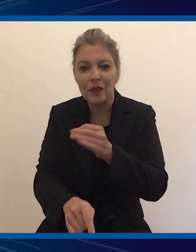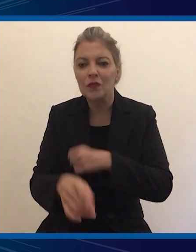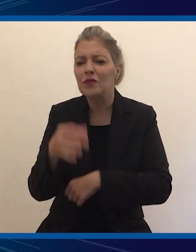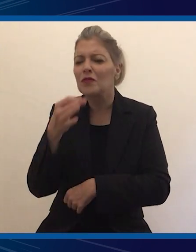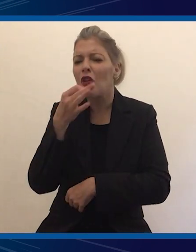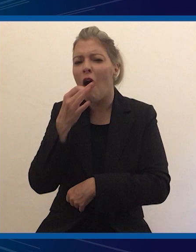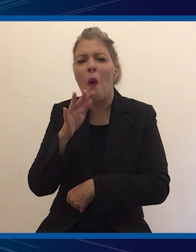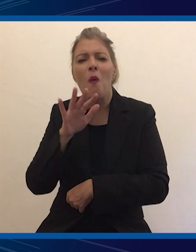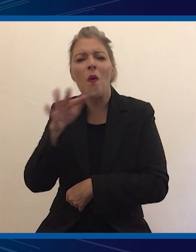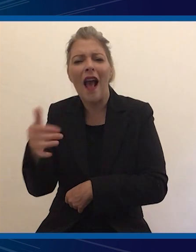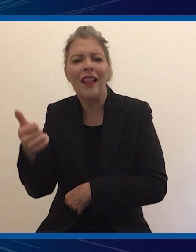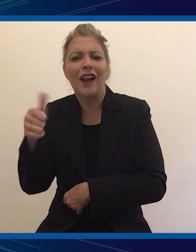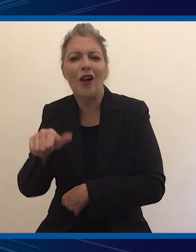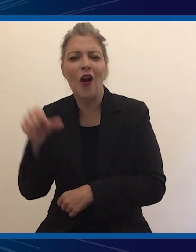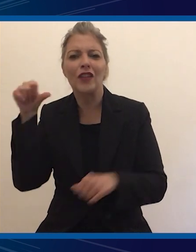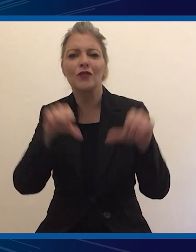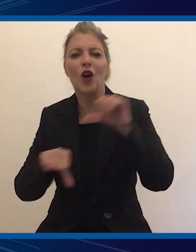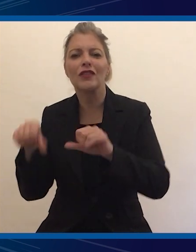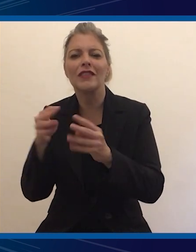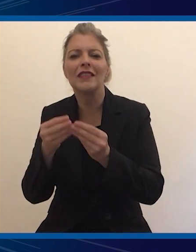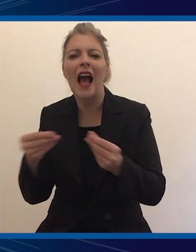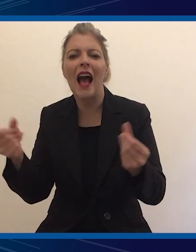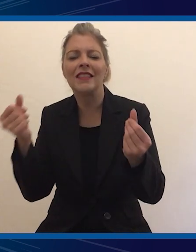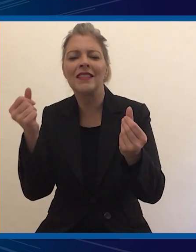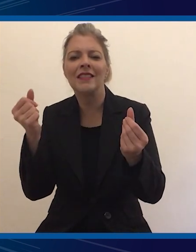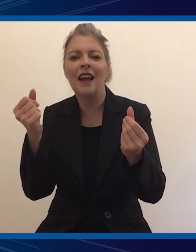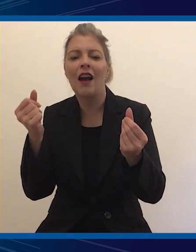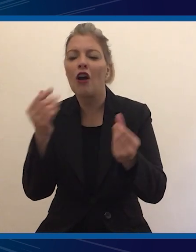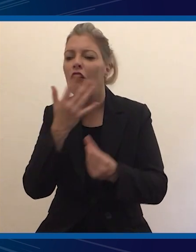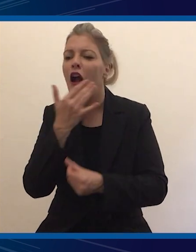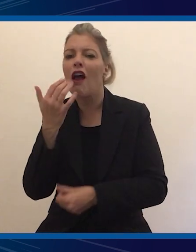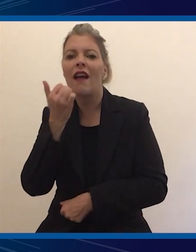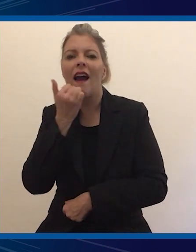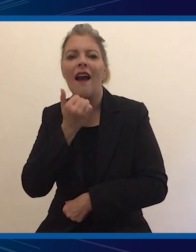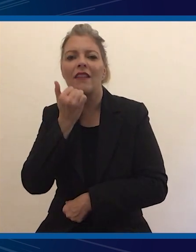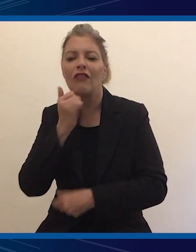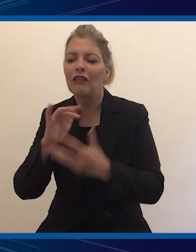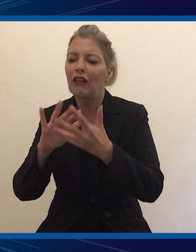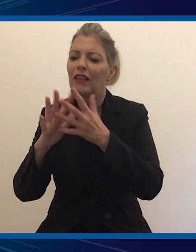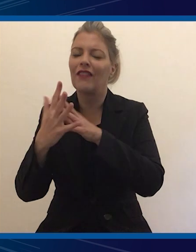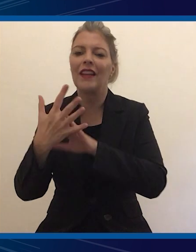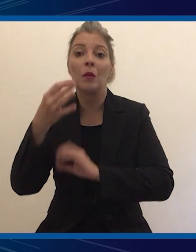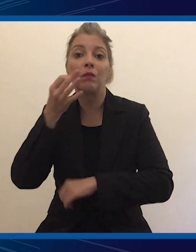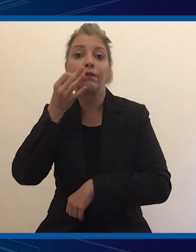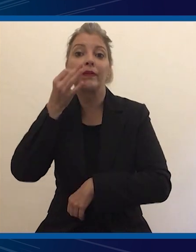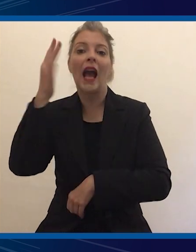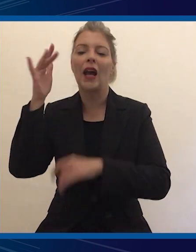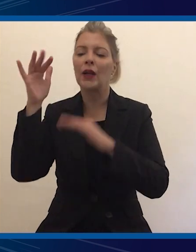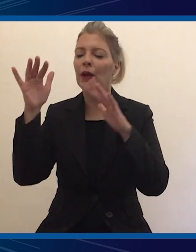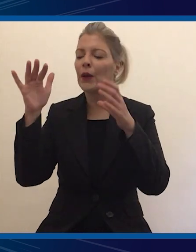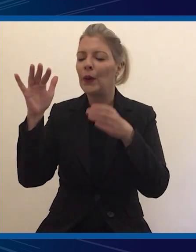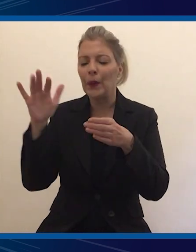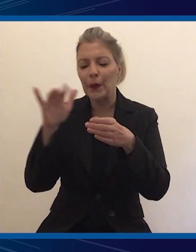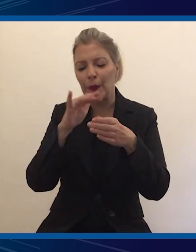un latticinoso bianco ioduro d'argento precipita con leggiadria e leggerezza. Nel giardino